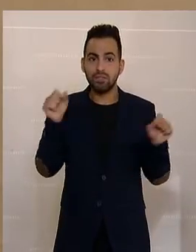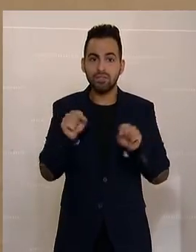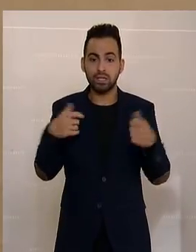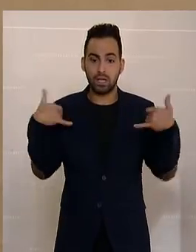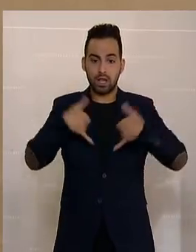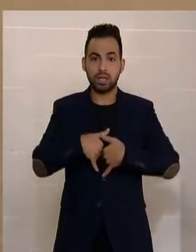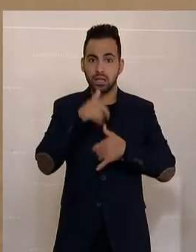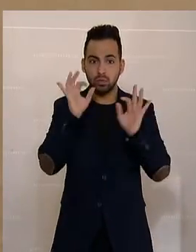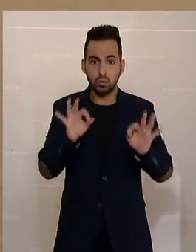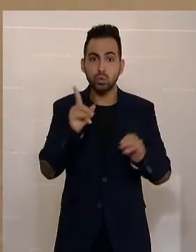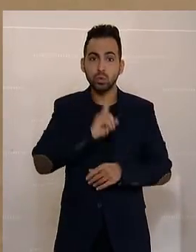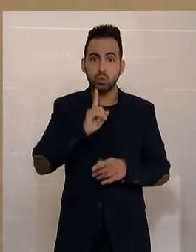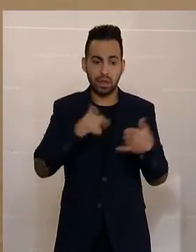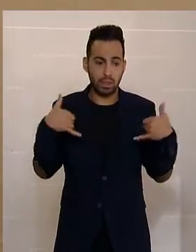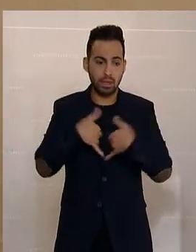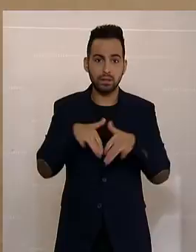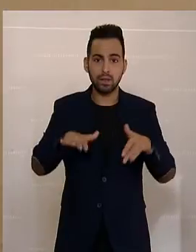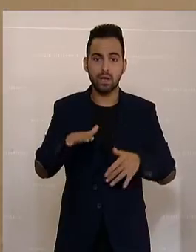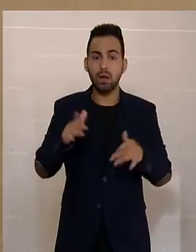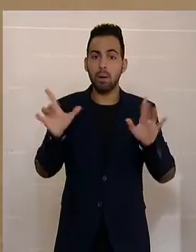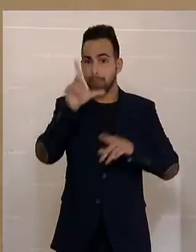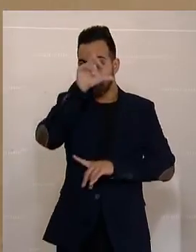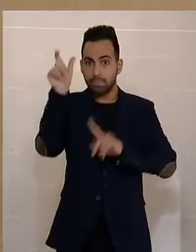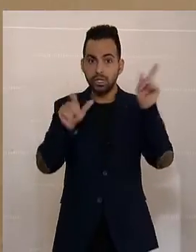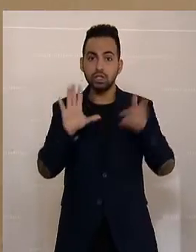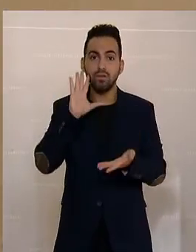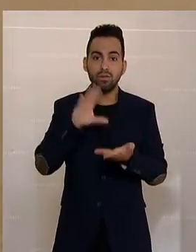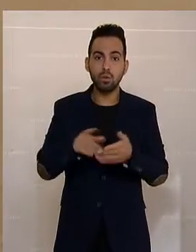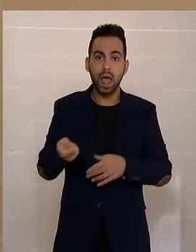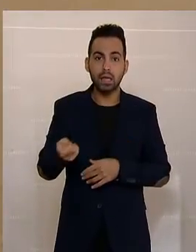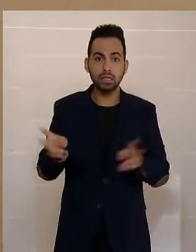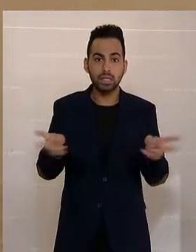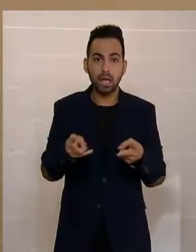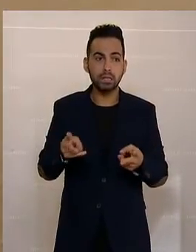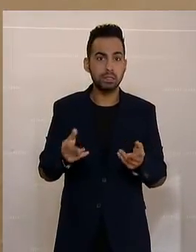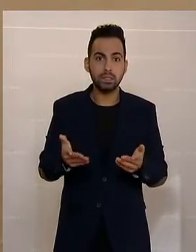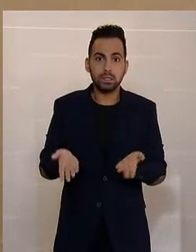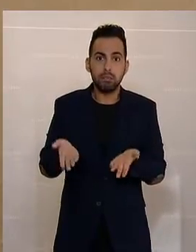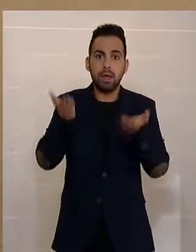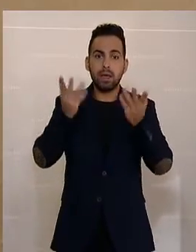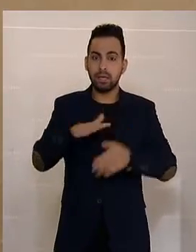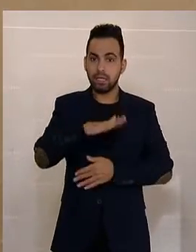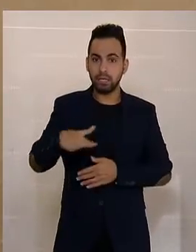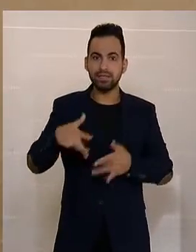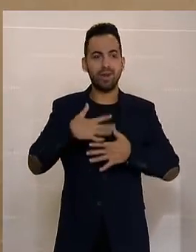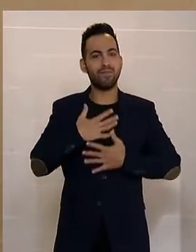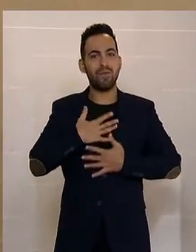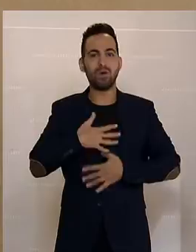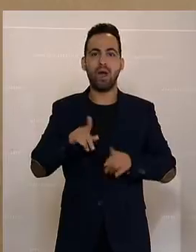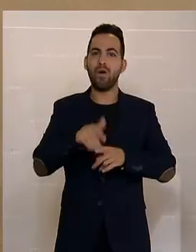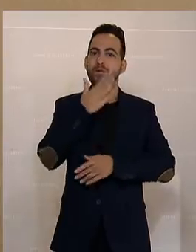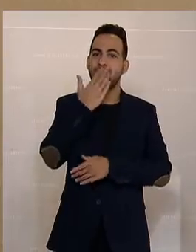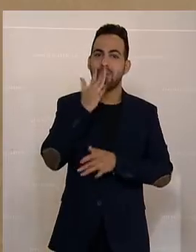haben oder zu wenig Winterkleidung haben, Menschen, die in ihren Wohnungen nicht genug heizen können, dass Kinder ein wohliges und ein